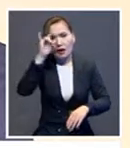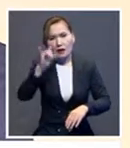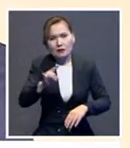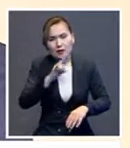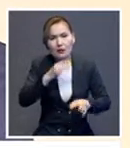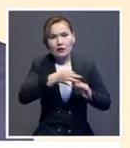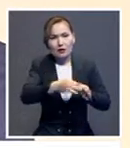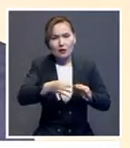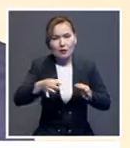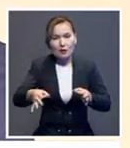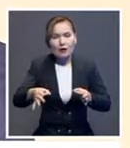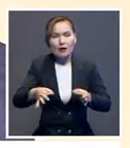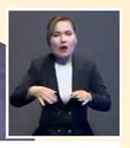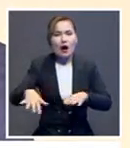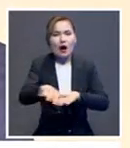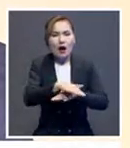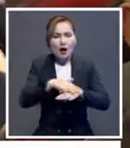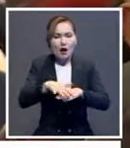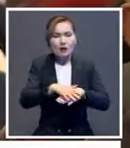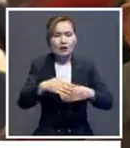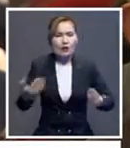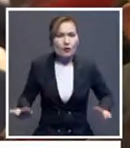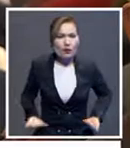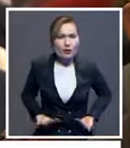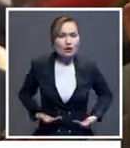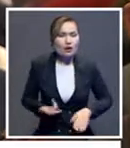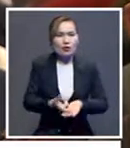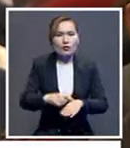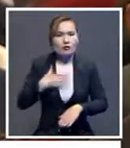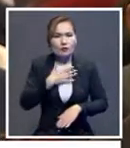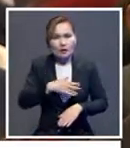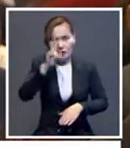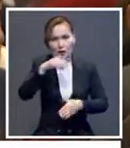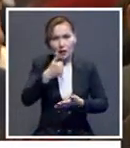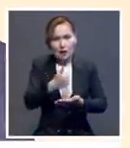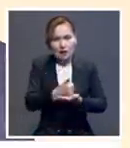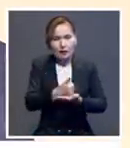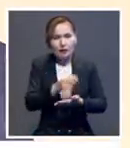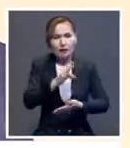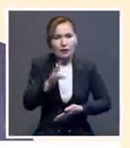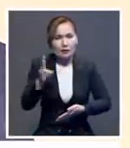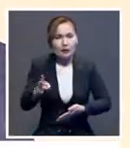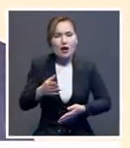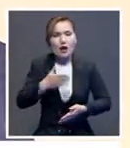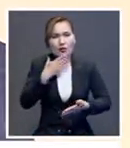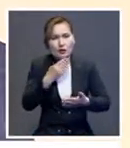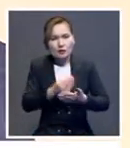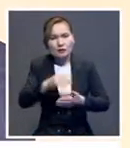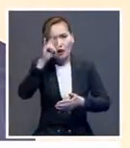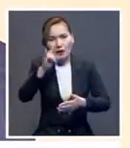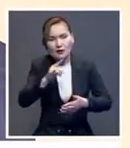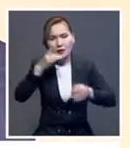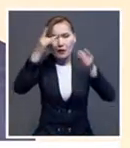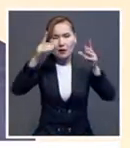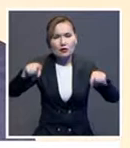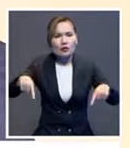елдің халықтың болашағы туралы ойлармен бөлісіп, ұлттық тарихқа, ұлттық рухқа мән беру керек етін баса